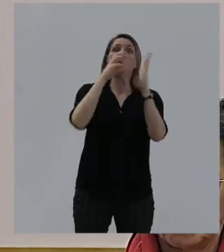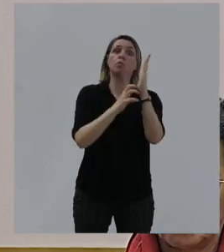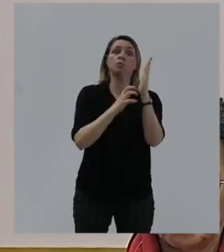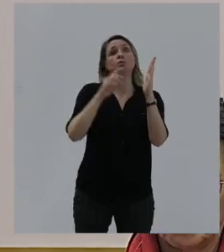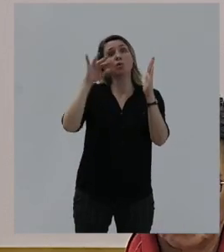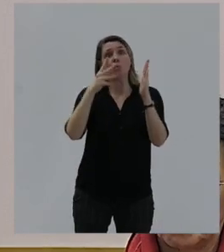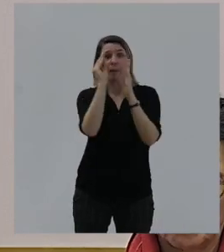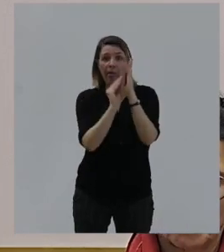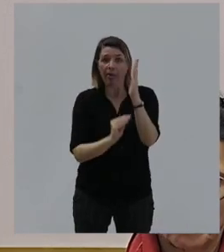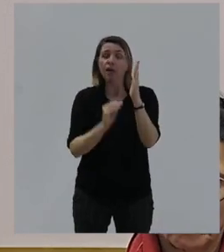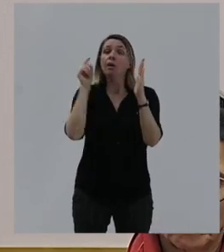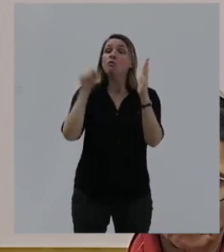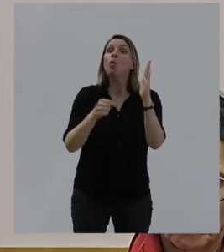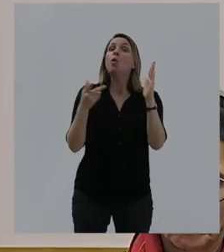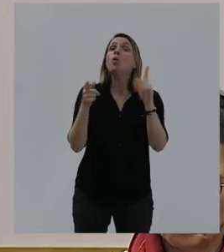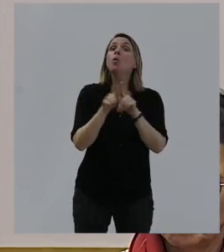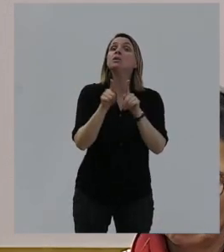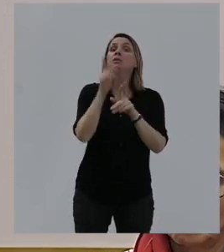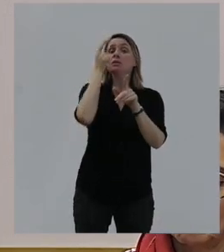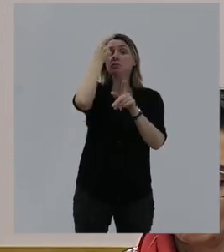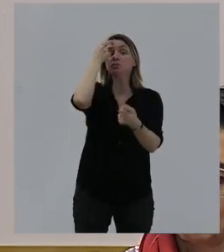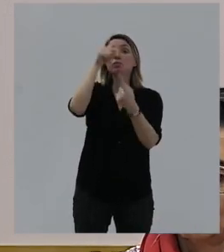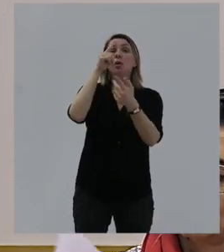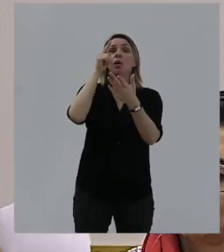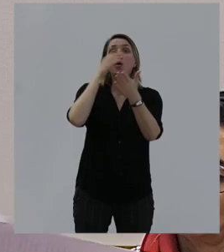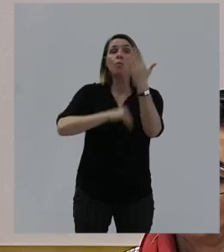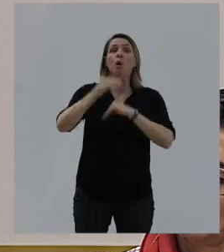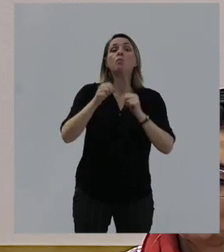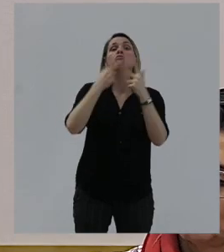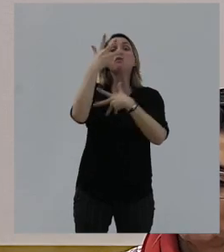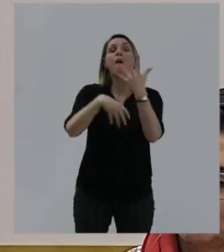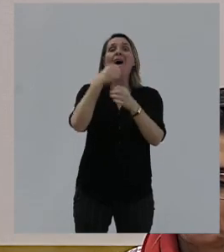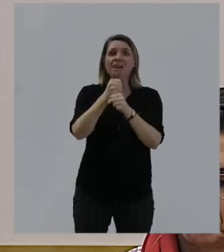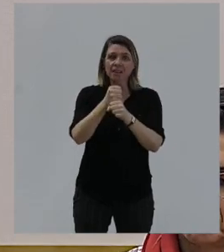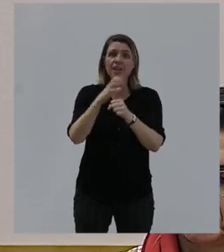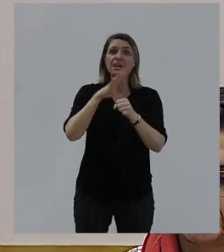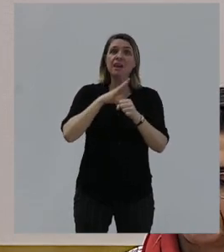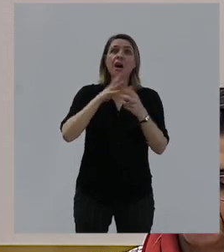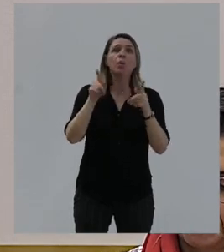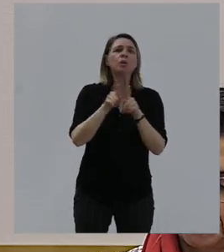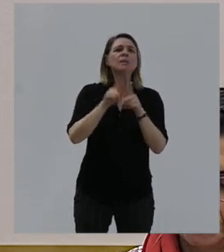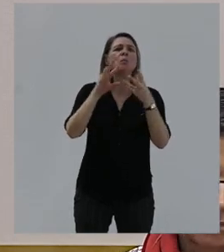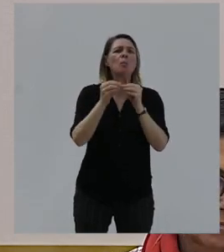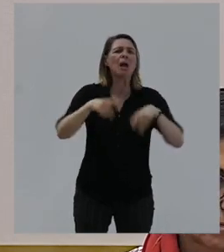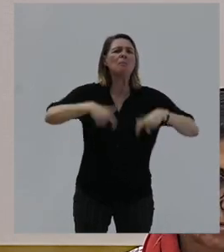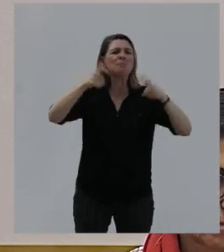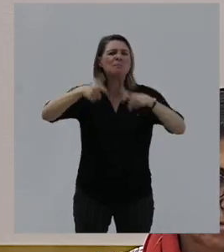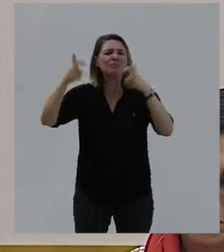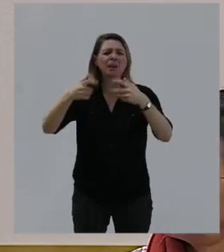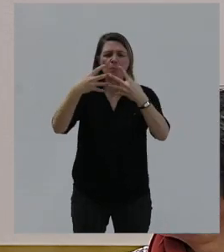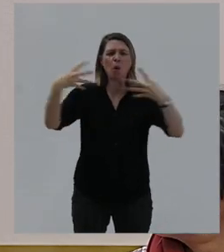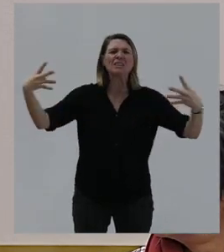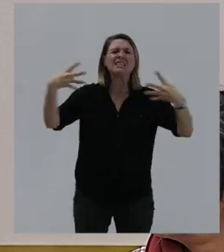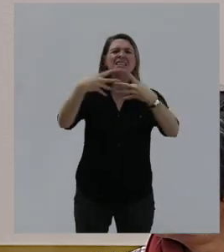campus. C'est inscrit au plan pluriannuel d'investissement immobilier. Des